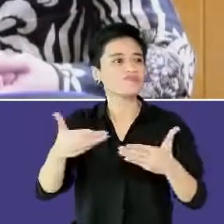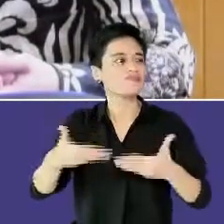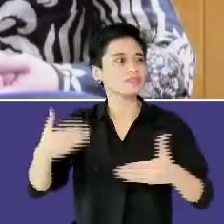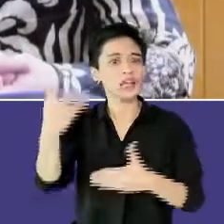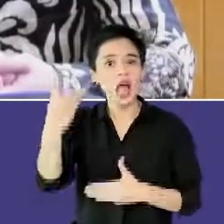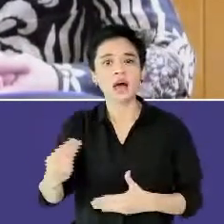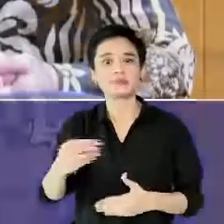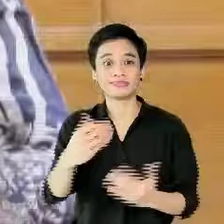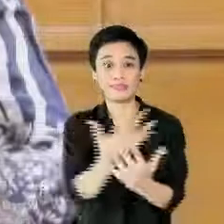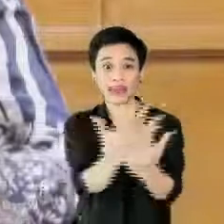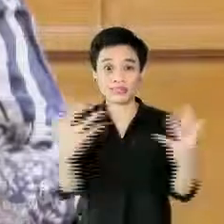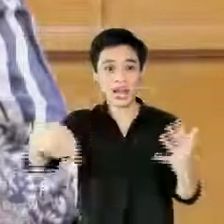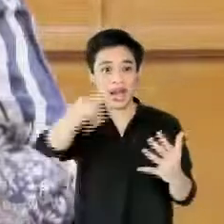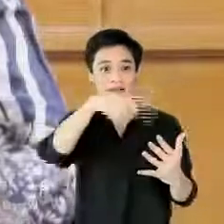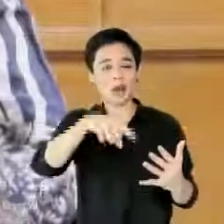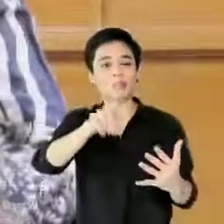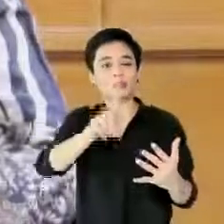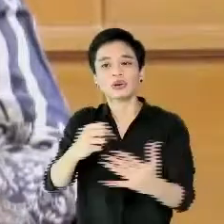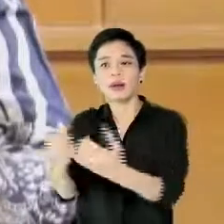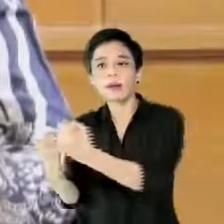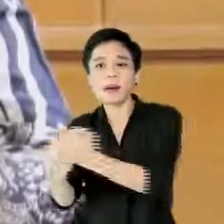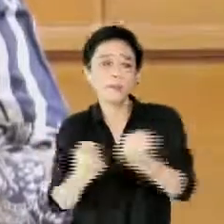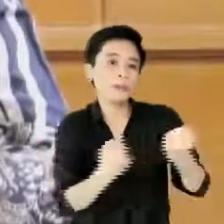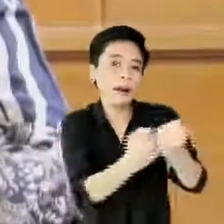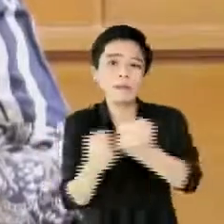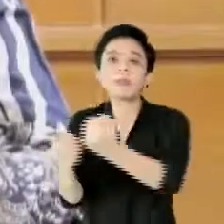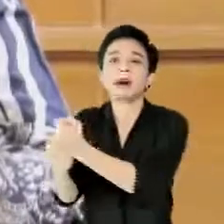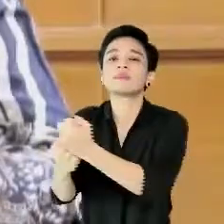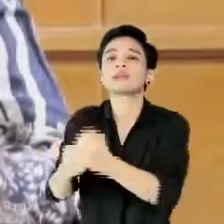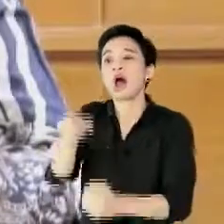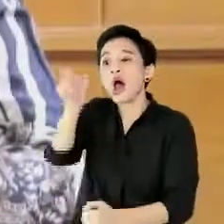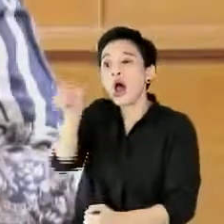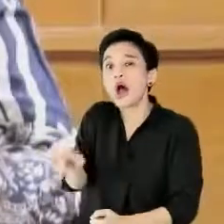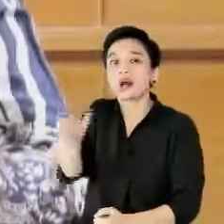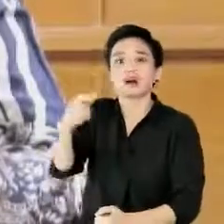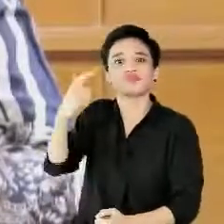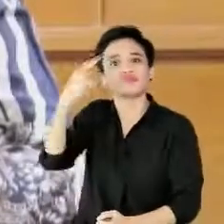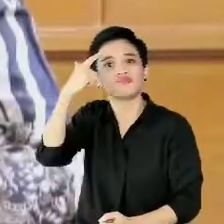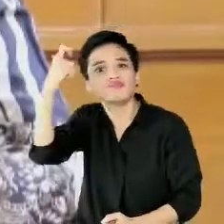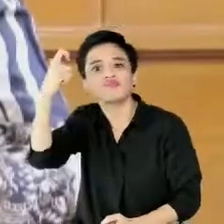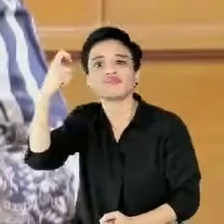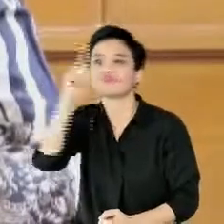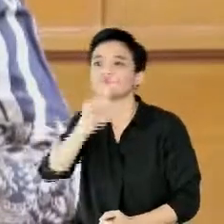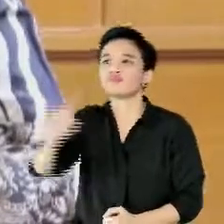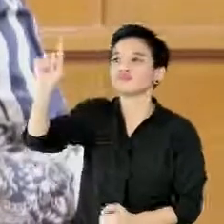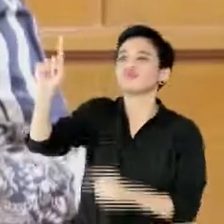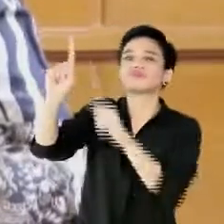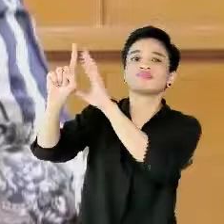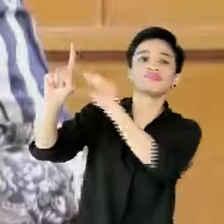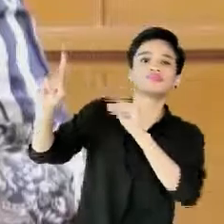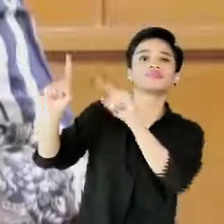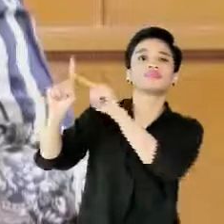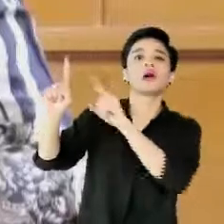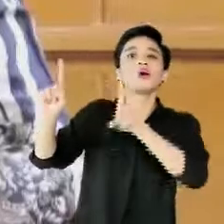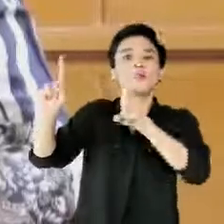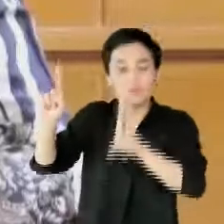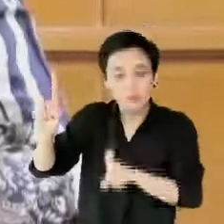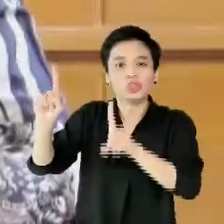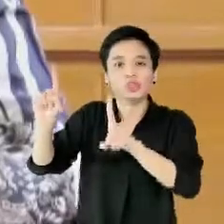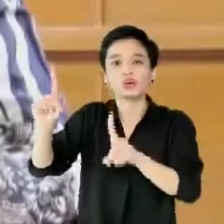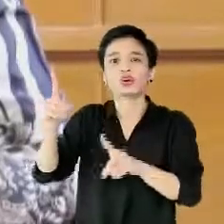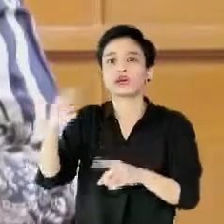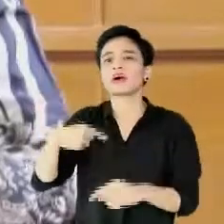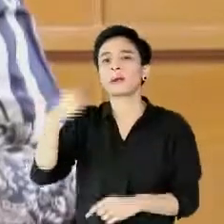mengandalkan gotong-royong ketokohan dari Desa setempat inilah yang menjadi tulang punggung kita